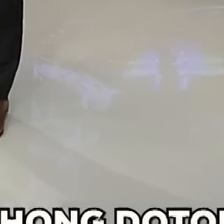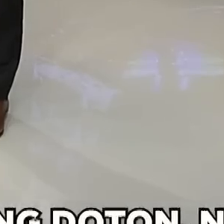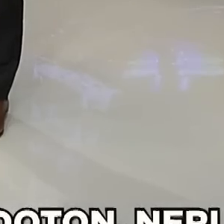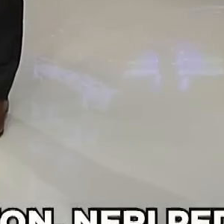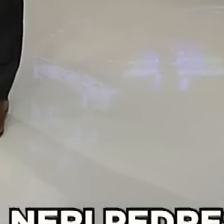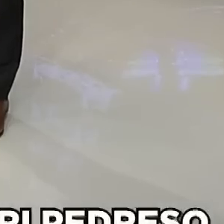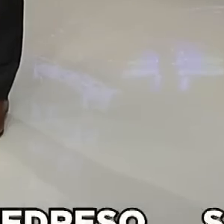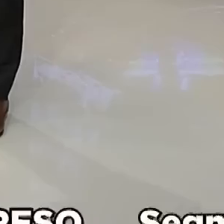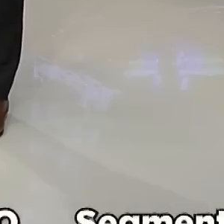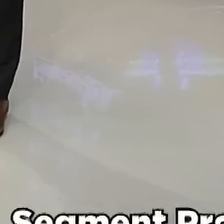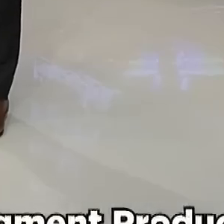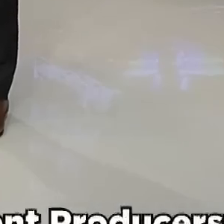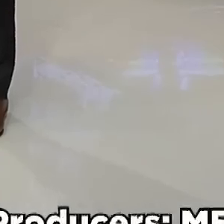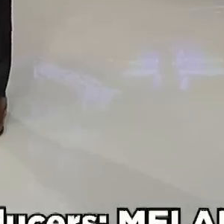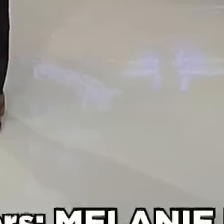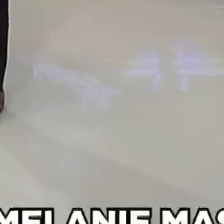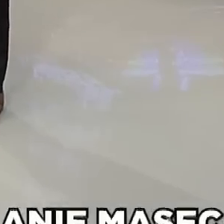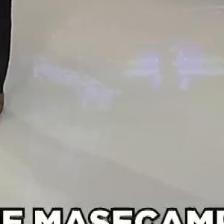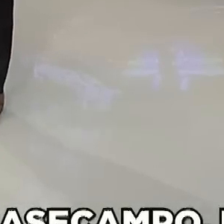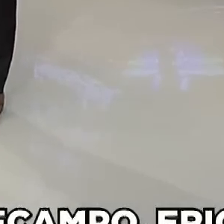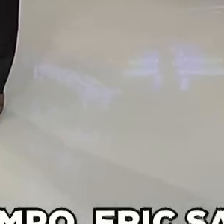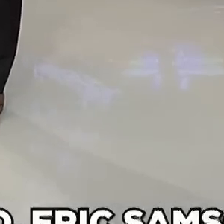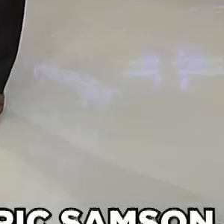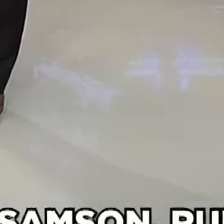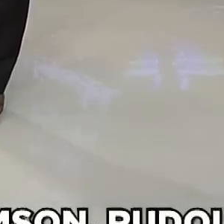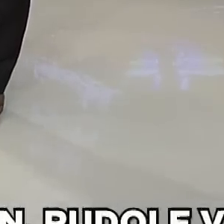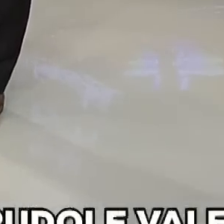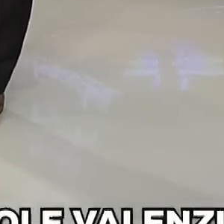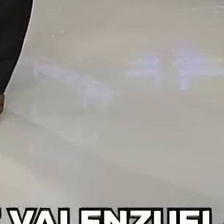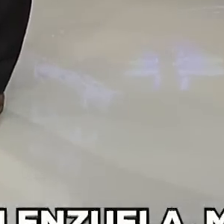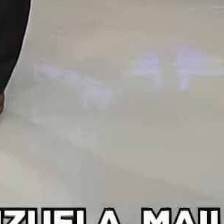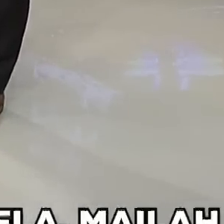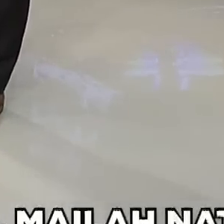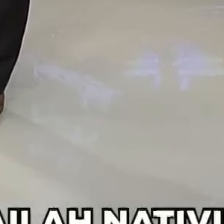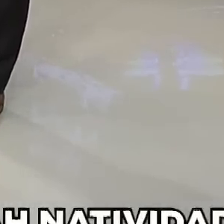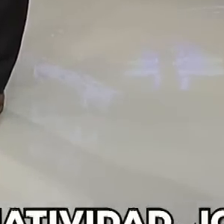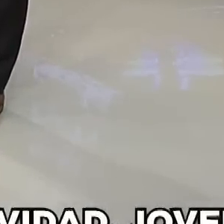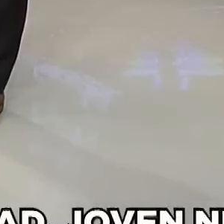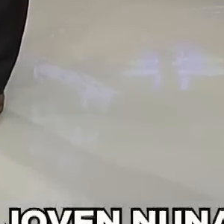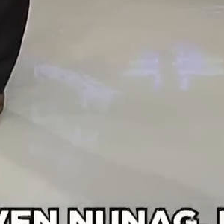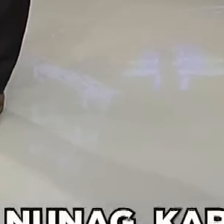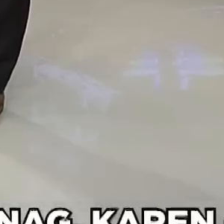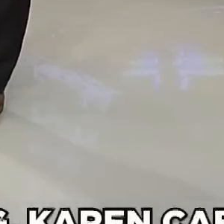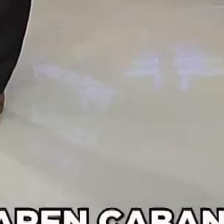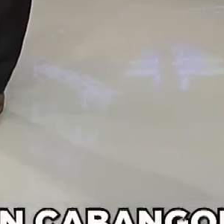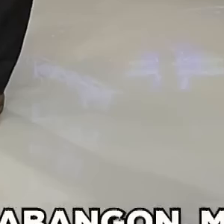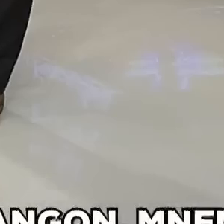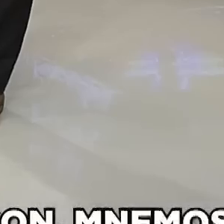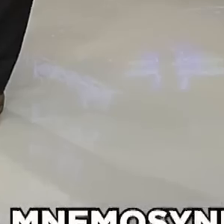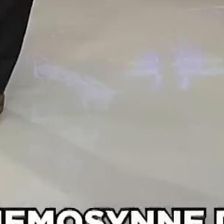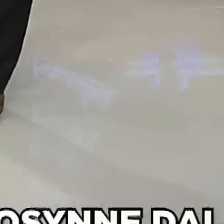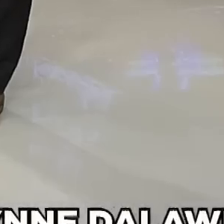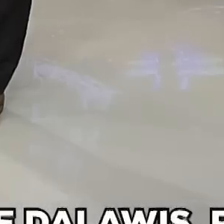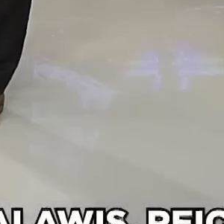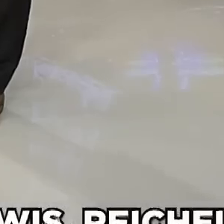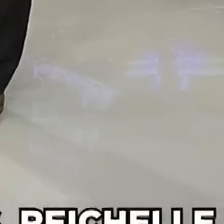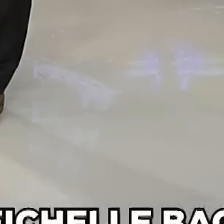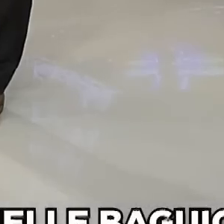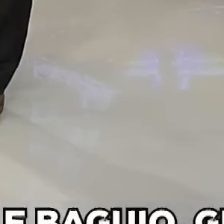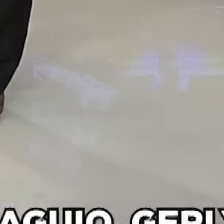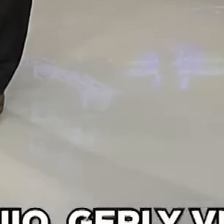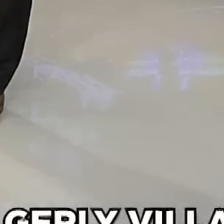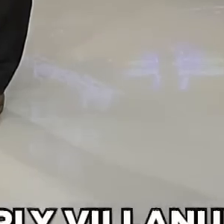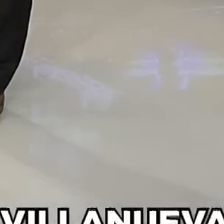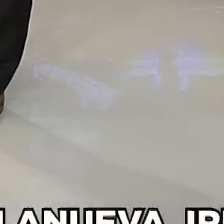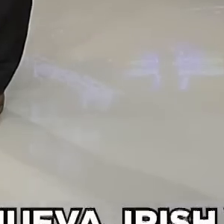rin. Sanay sa filter. Hoy, hindi ah. Over ka. Yan ka na naman eh. Baka hindi. Maniwala sila